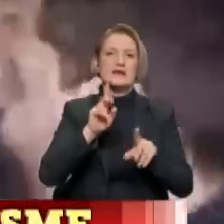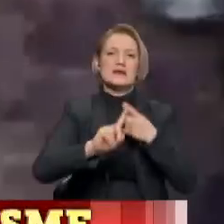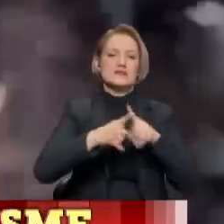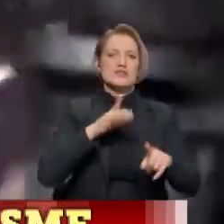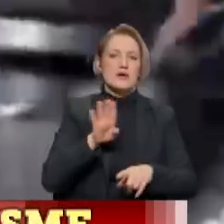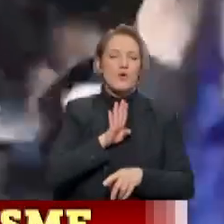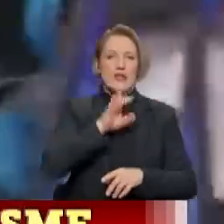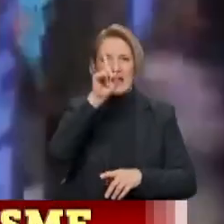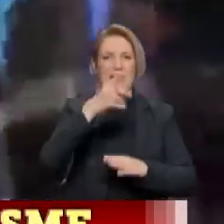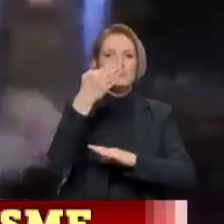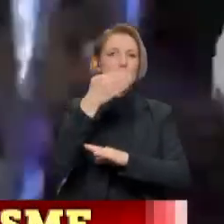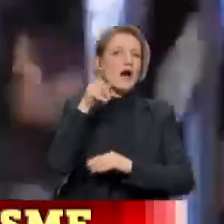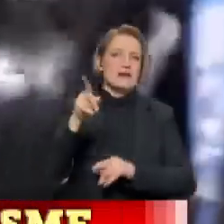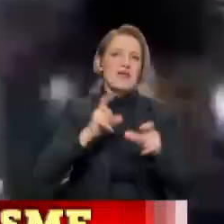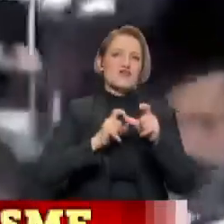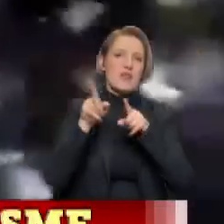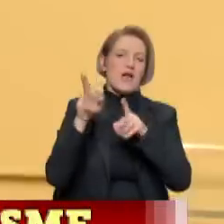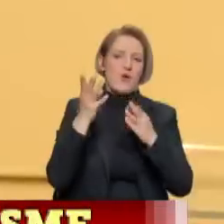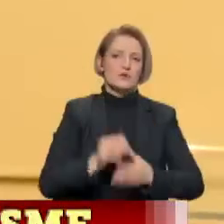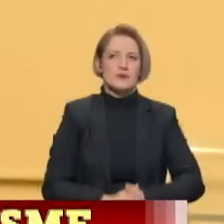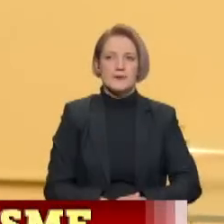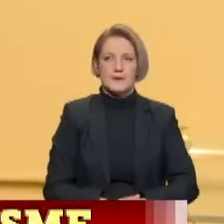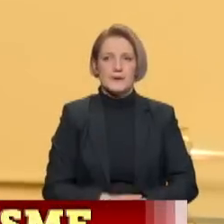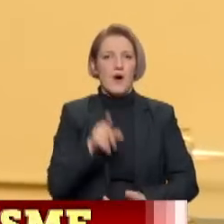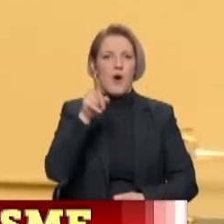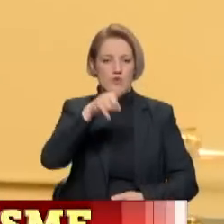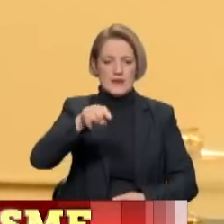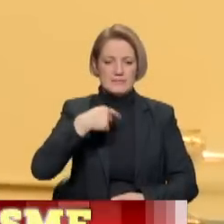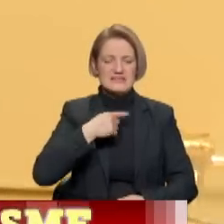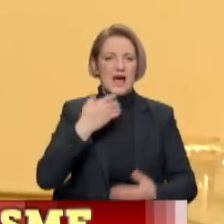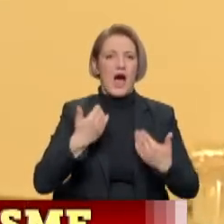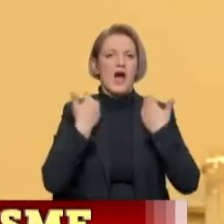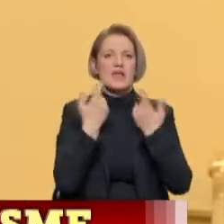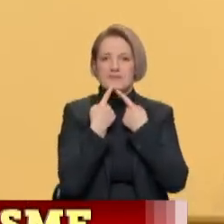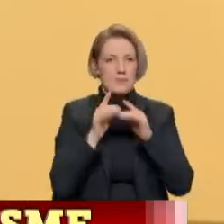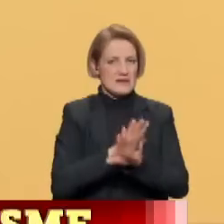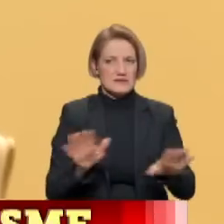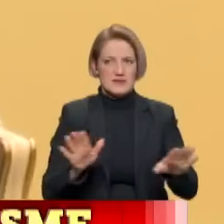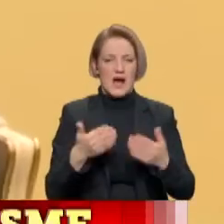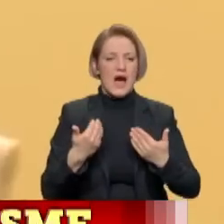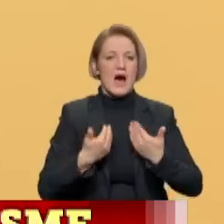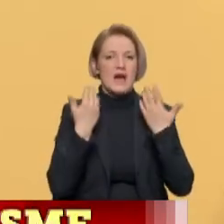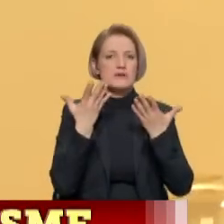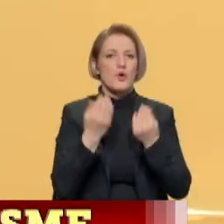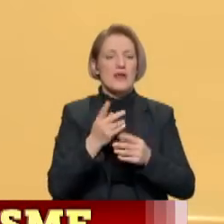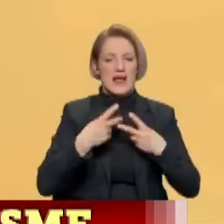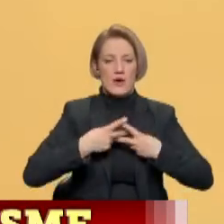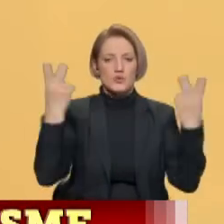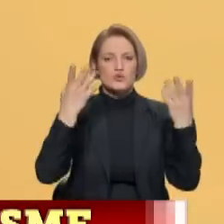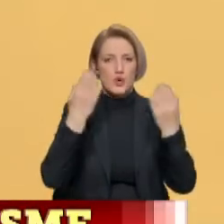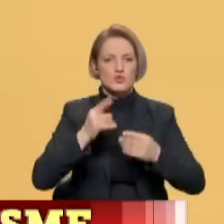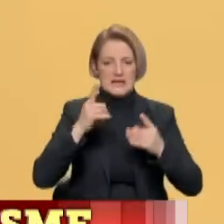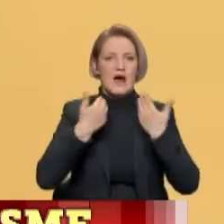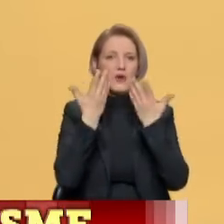ilk durağı Saraçhane oldu. Onlara biz hakim demeyiz. Hakim olanların egemen olduğu bir